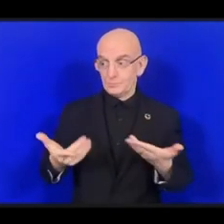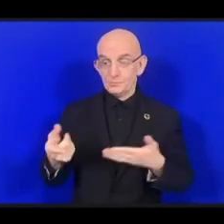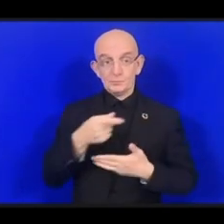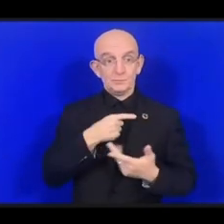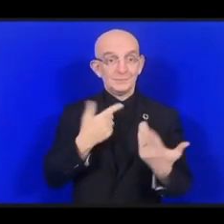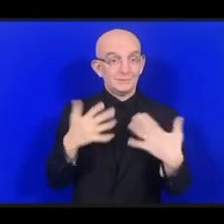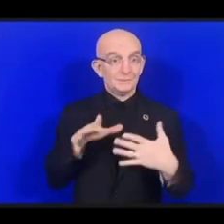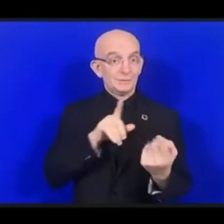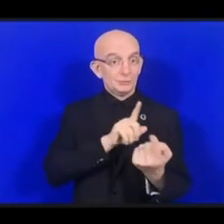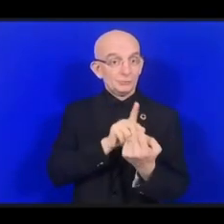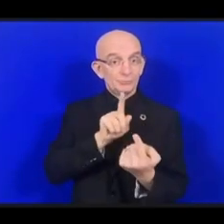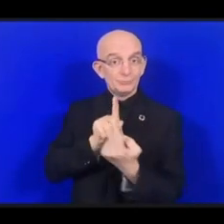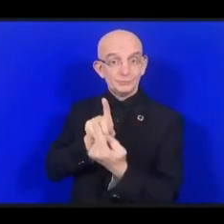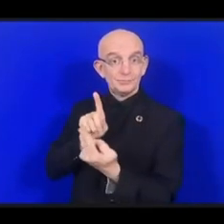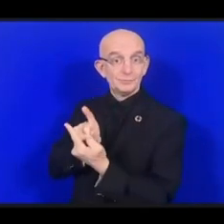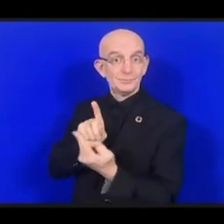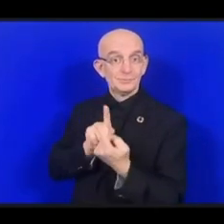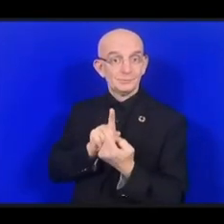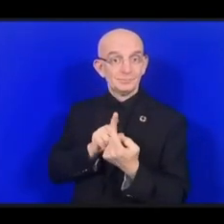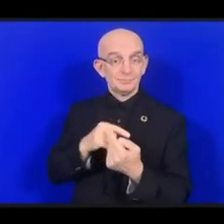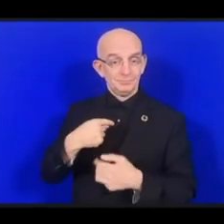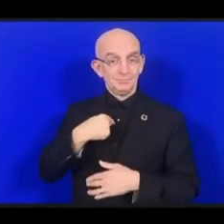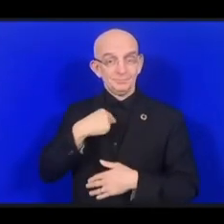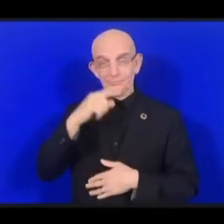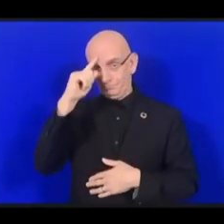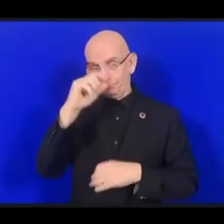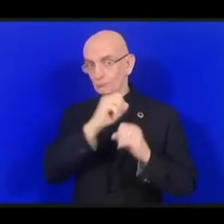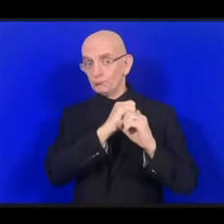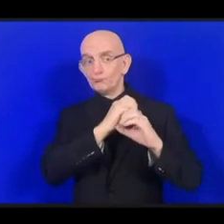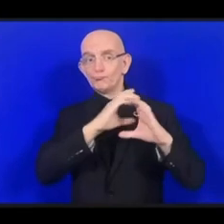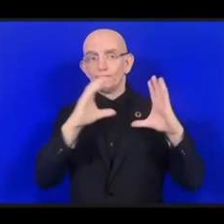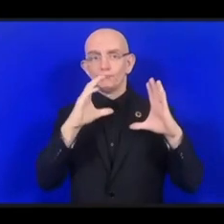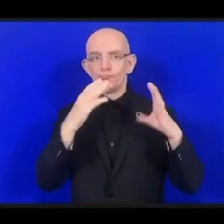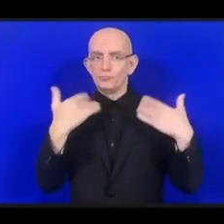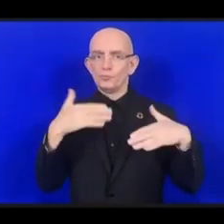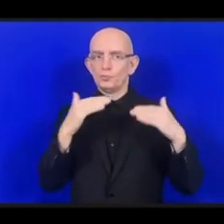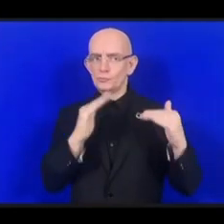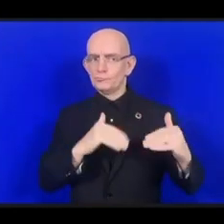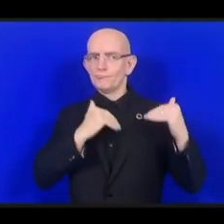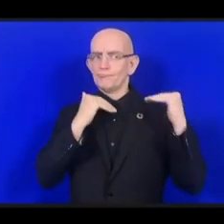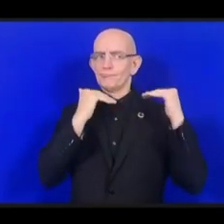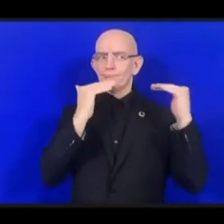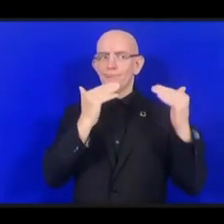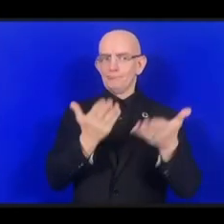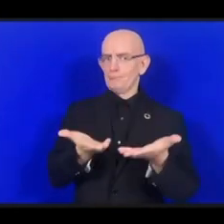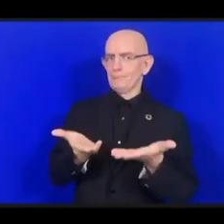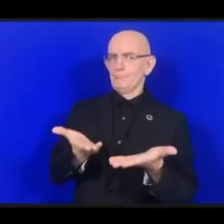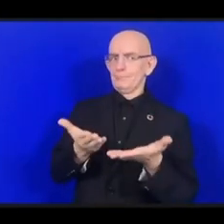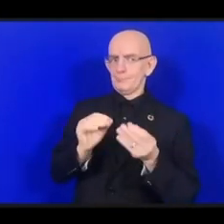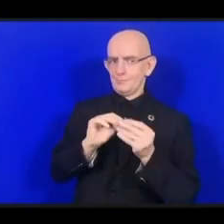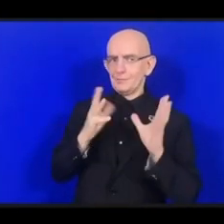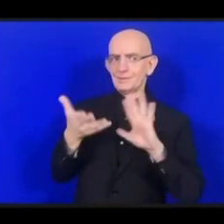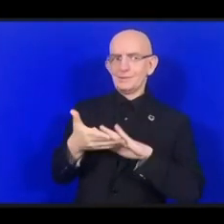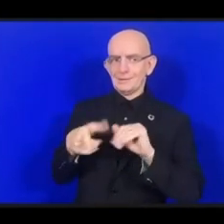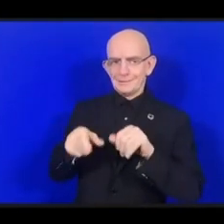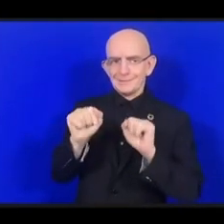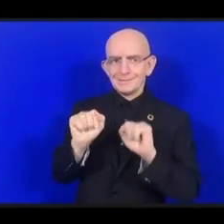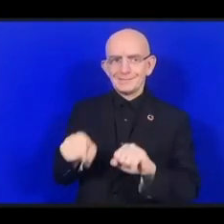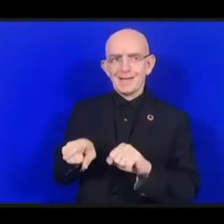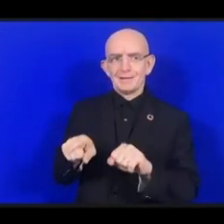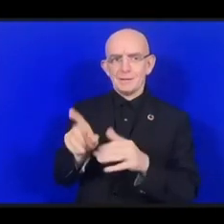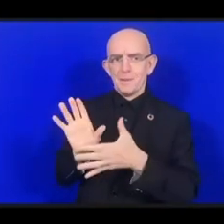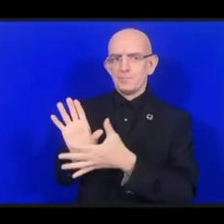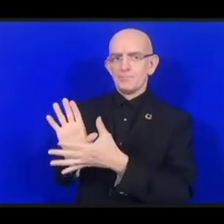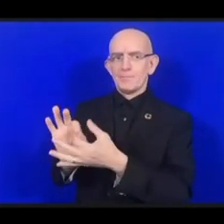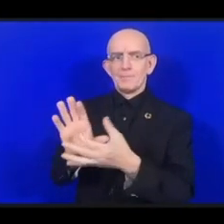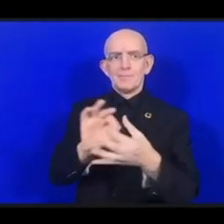توقعات ساميه وكبيره لانترنت كاحد الروابط التي تدعم هذه الحياه واتمنى لها المزيد من